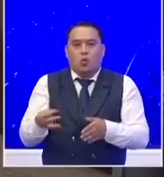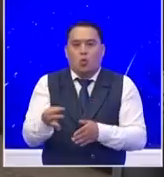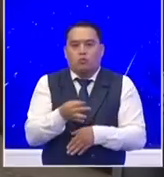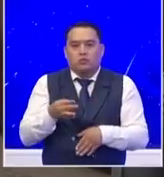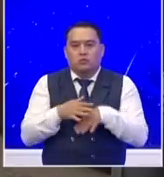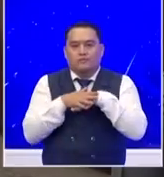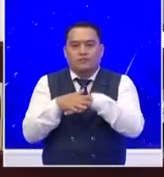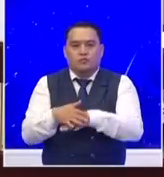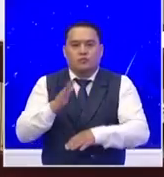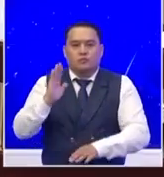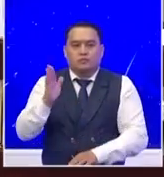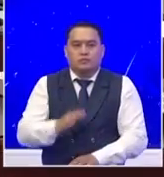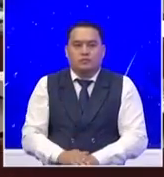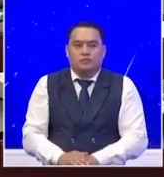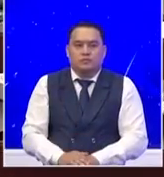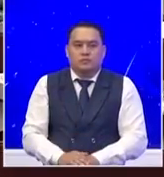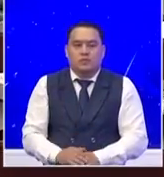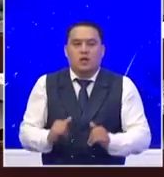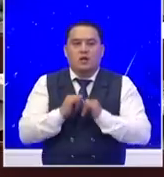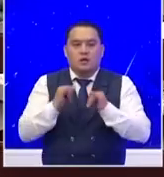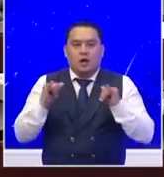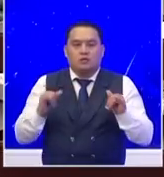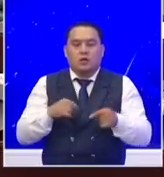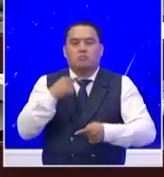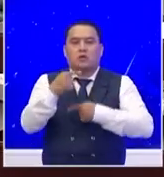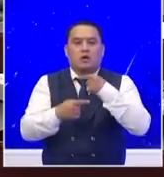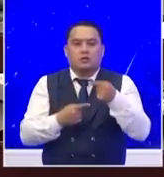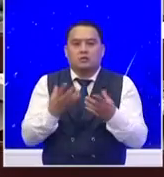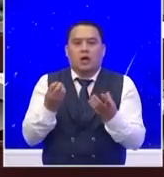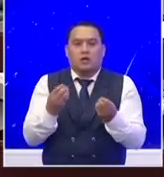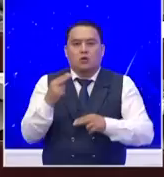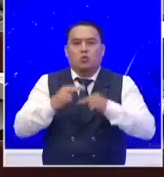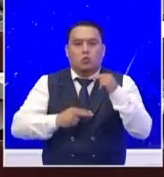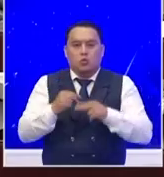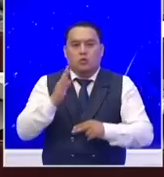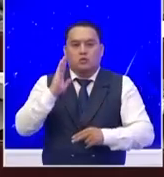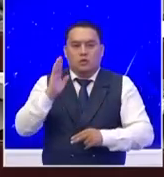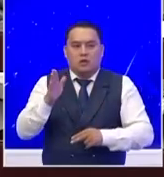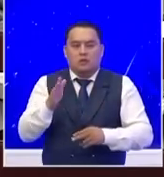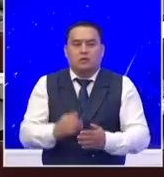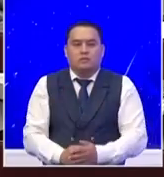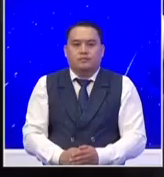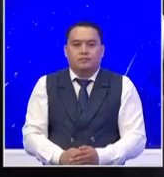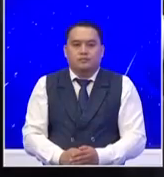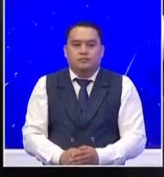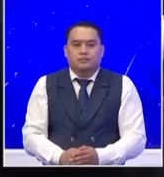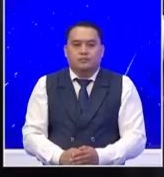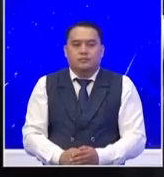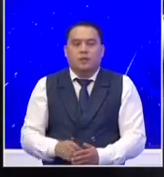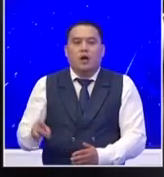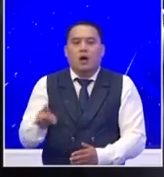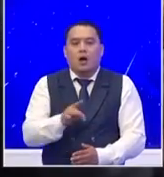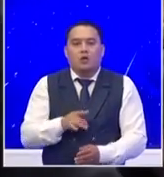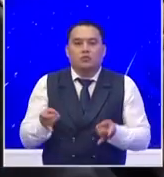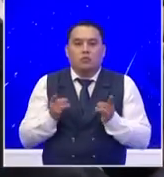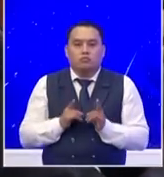бюджетінен бөлінеді. Сразвитием, чтобы дальше тағы үйлер салынады. Ауданда бала